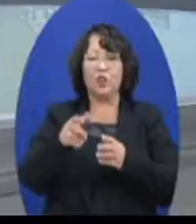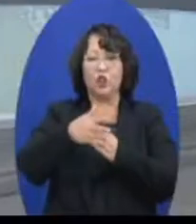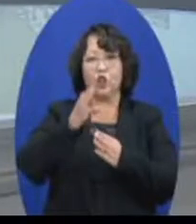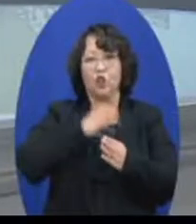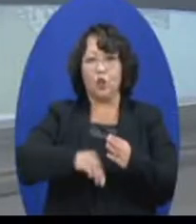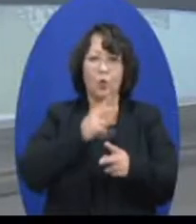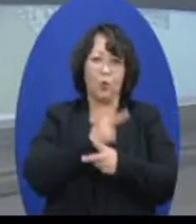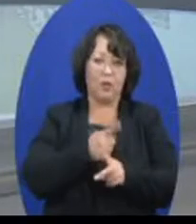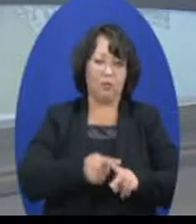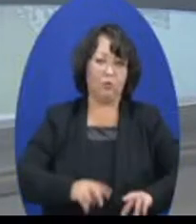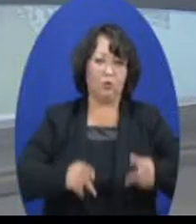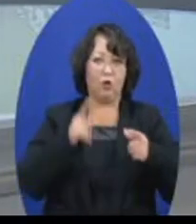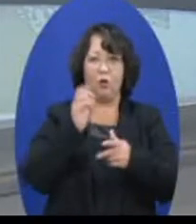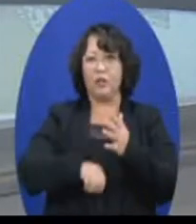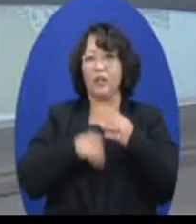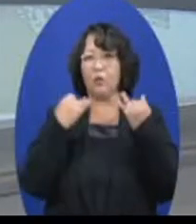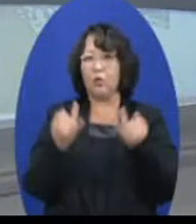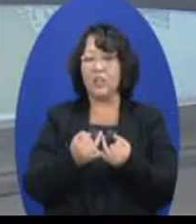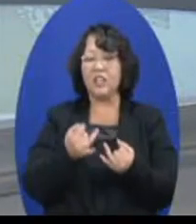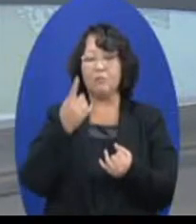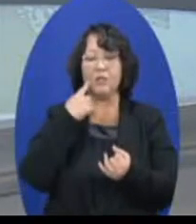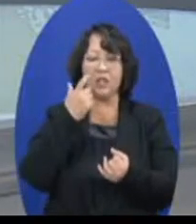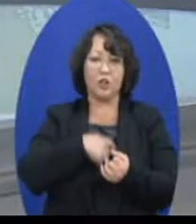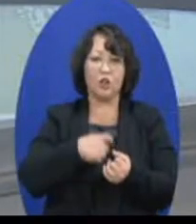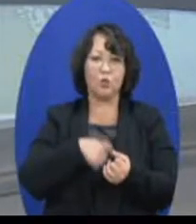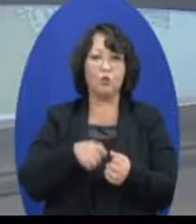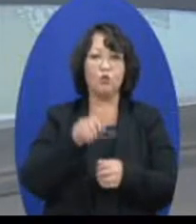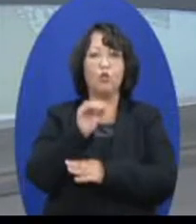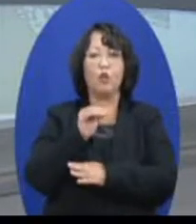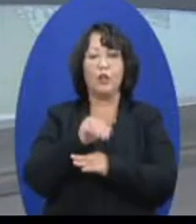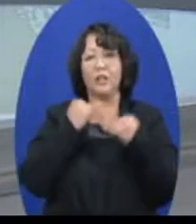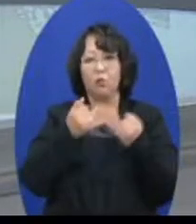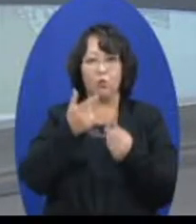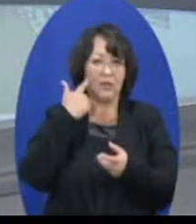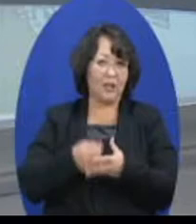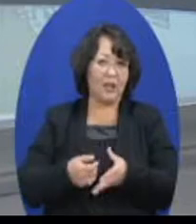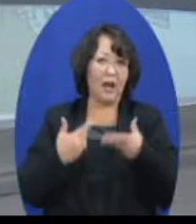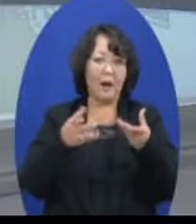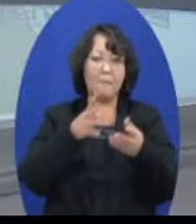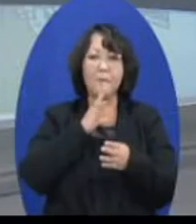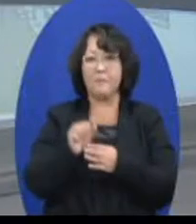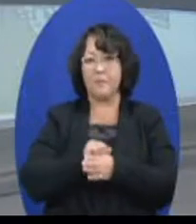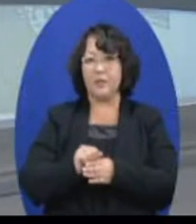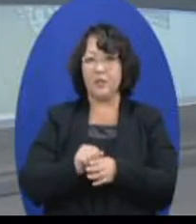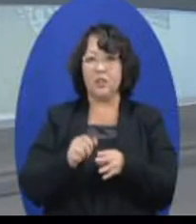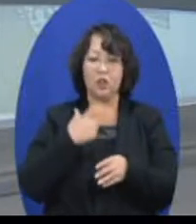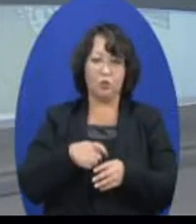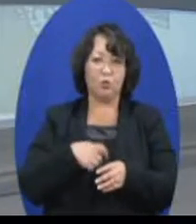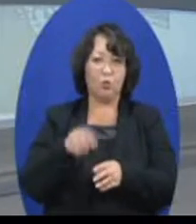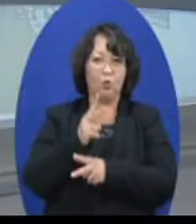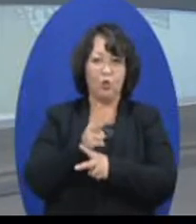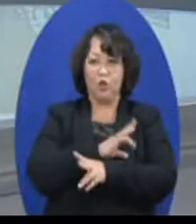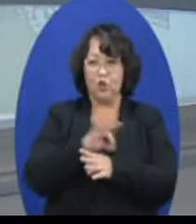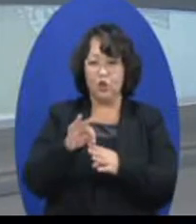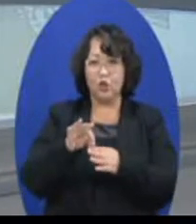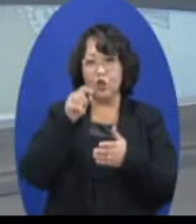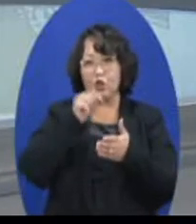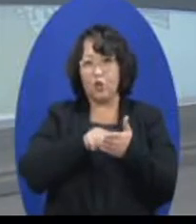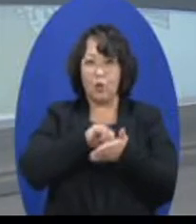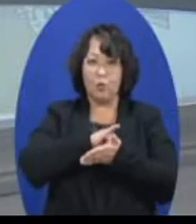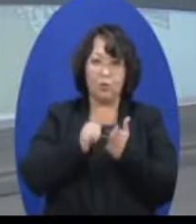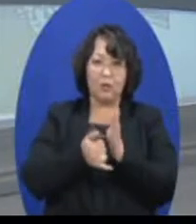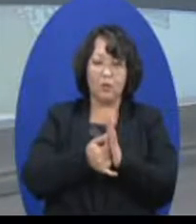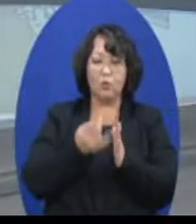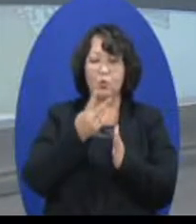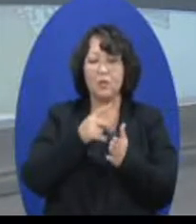Эмэлт өөрчлөлт оруулах саналыг Улсын хурлын гишүүн эмэгтэйчүүдийн төлөөлөл Улсын хурлд гаргахаар болоод байна. Тухайн гишүүд хуулийн төслийнхөө үзэл